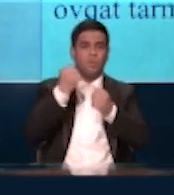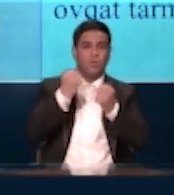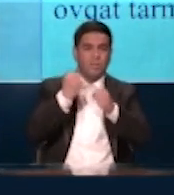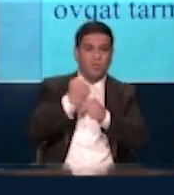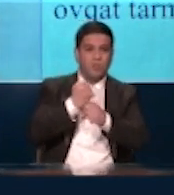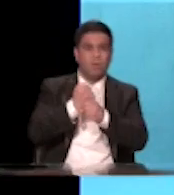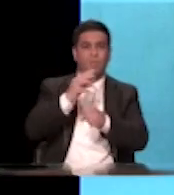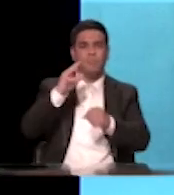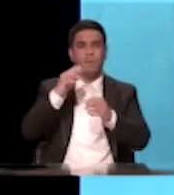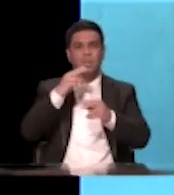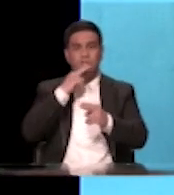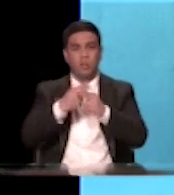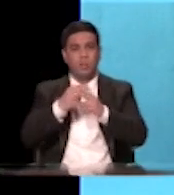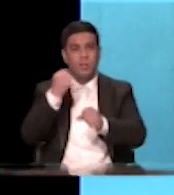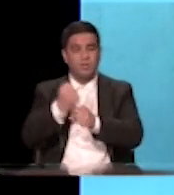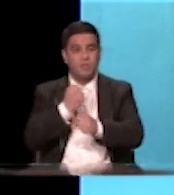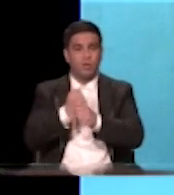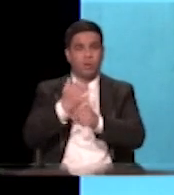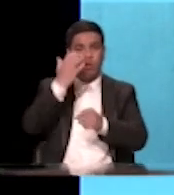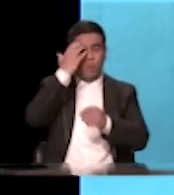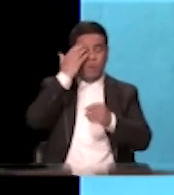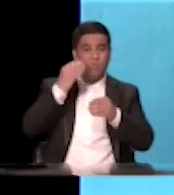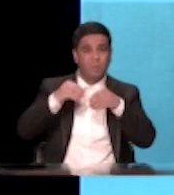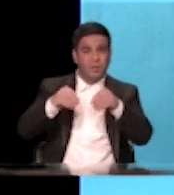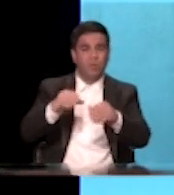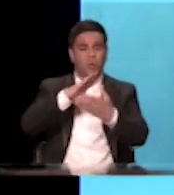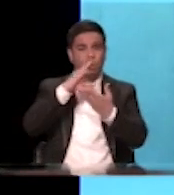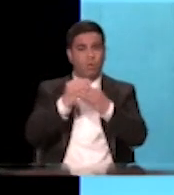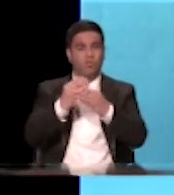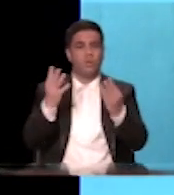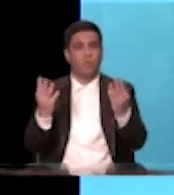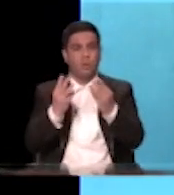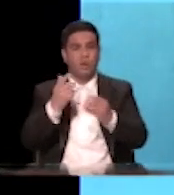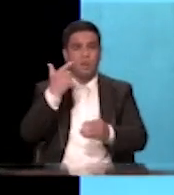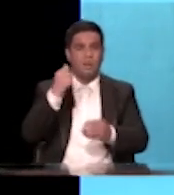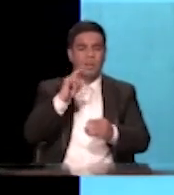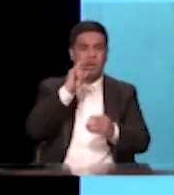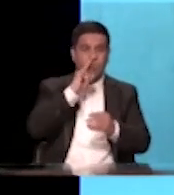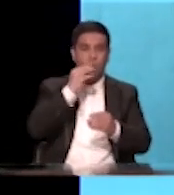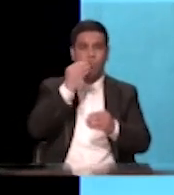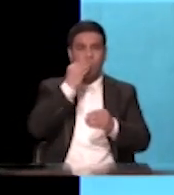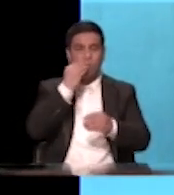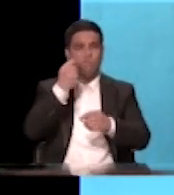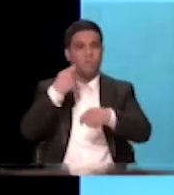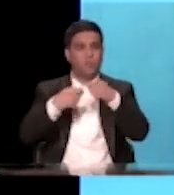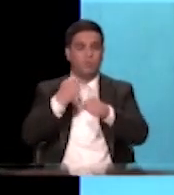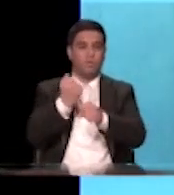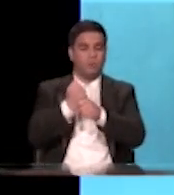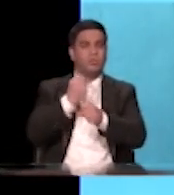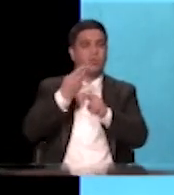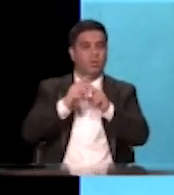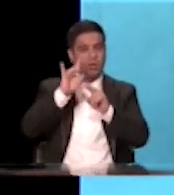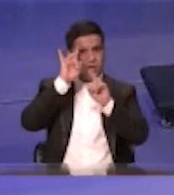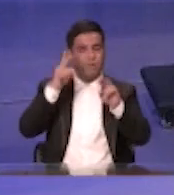konchilik, metallurgiya, qora va ranglar metallurgiya, yoqilg'i energetika va oziq-ovqat sanoat tarmoqlari yaxshi